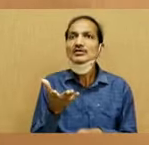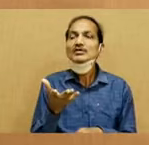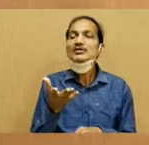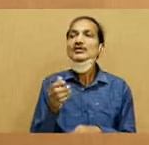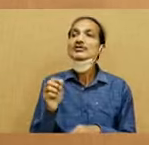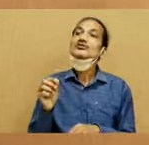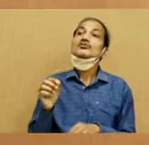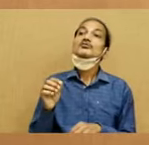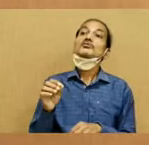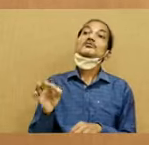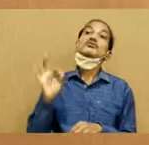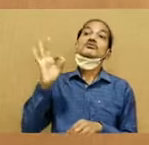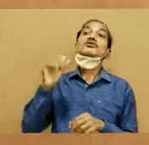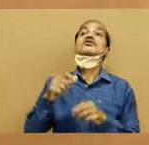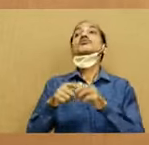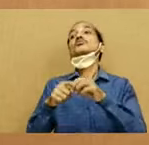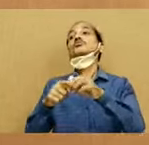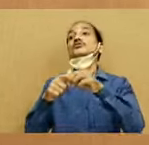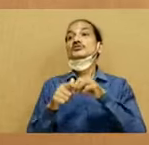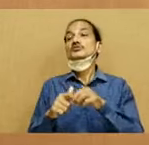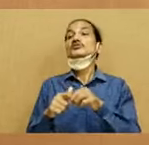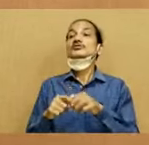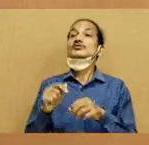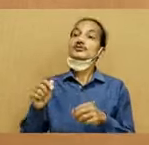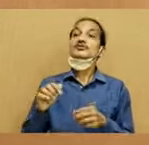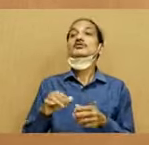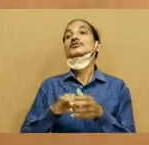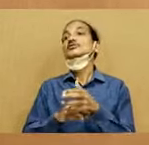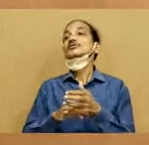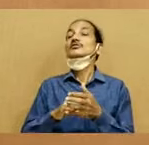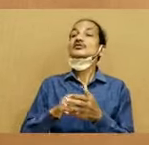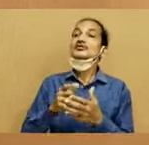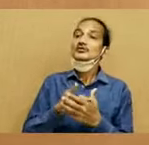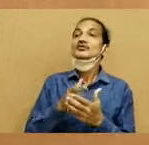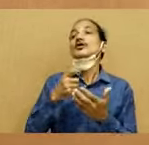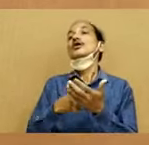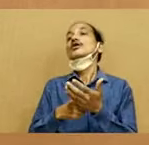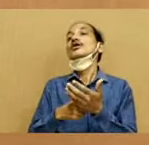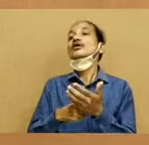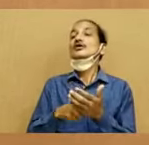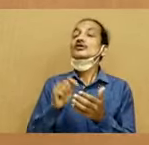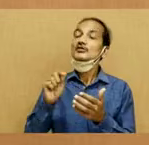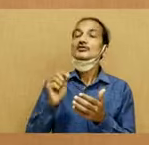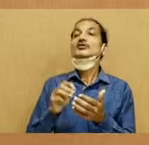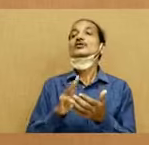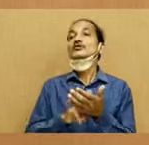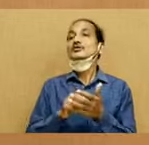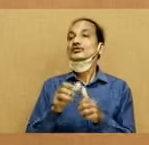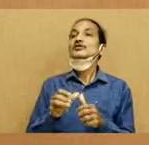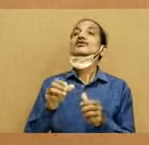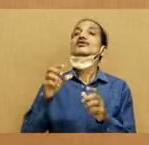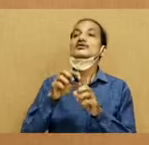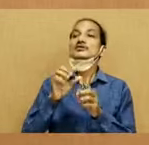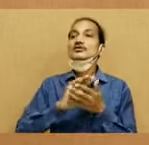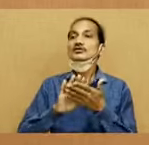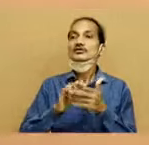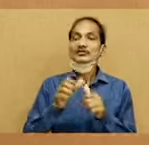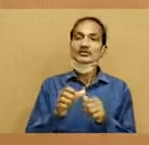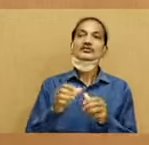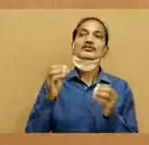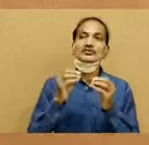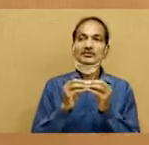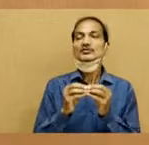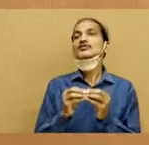ବହୁତ ଭଲ ପ୍ରଶ୍ନ ପଚାରିଲେ ଶ୍ରୀଯୁକ୍ତ ରାଧାମାଧବ ମିଶ୍ର, କିନ୍ତୁ ତାଙ୍କ ପ୍ରଶ୍ନର ଉତ୍ତରଟା ଦେବା ଆଗରୁ ମୁଁ ଟିକେ ଶାଳିନୀ ପଣ୍ଡିତ ଯେଉଁ ବ୍ୟବହାର